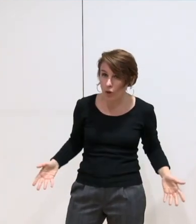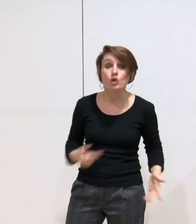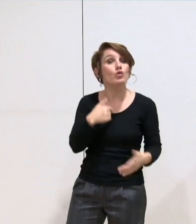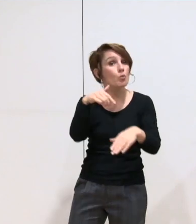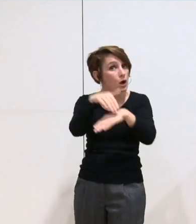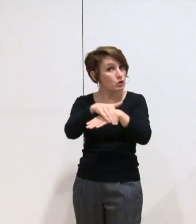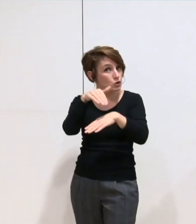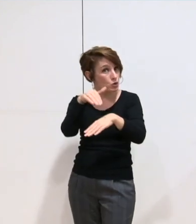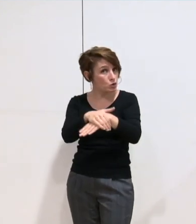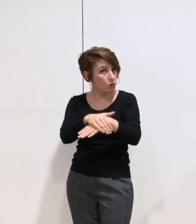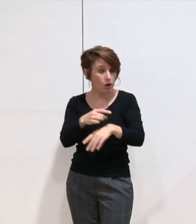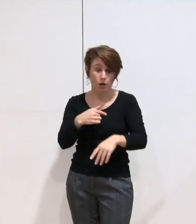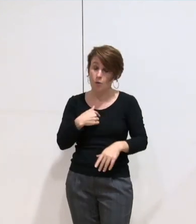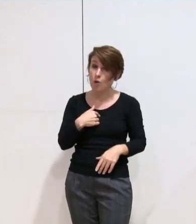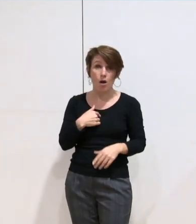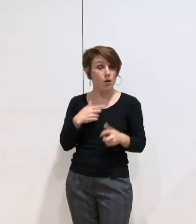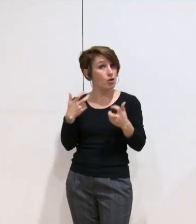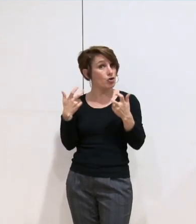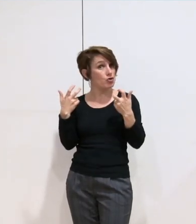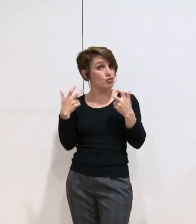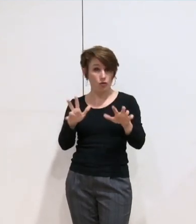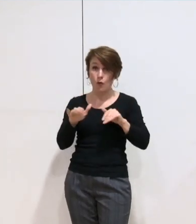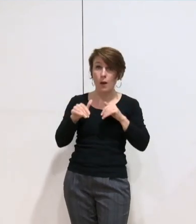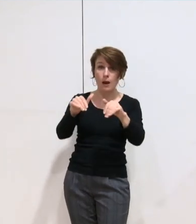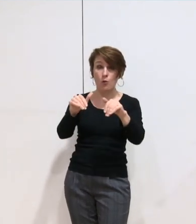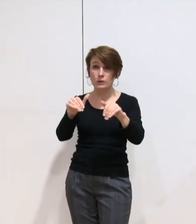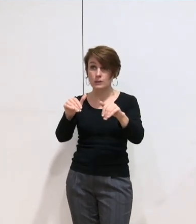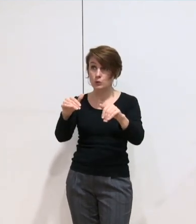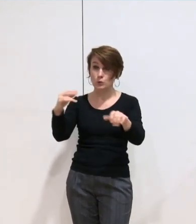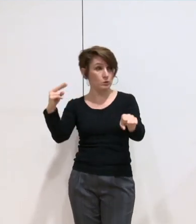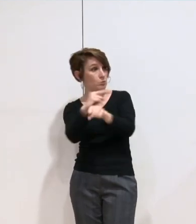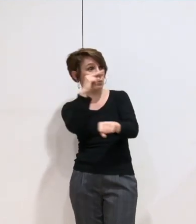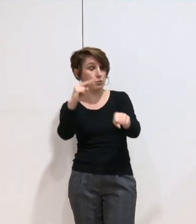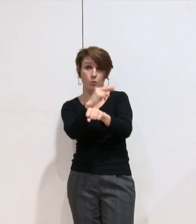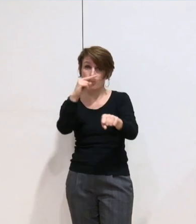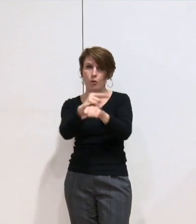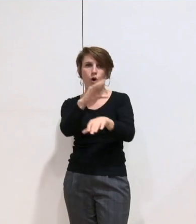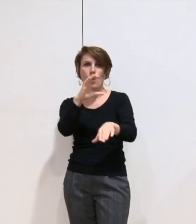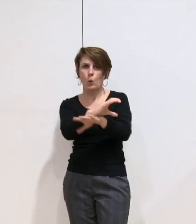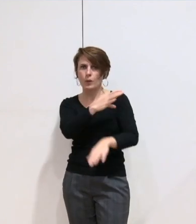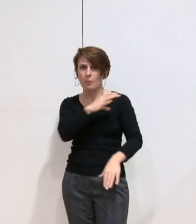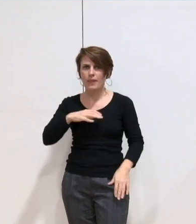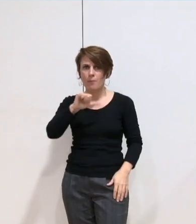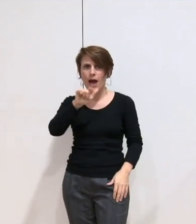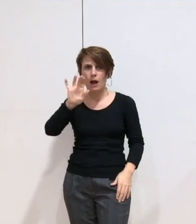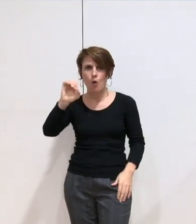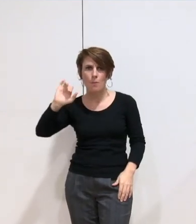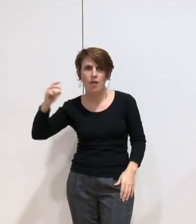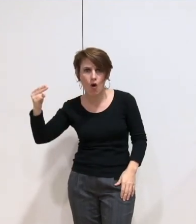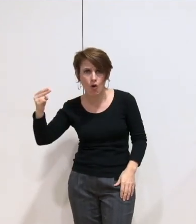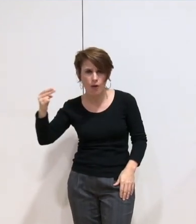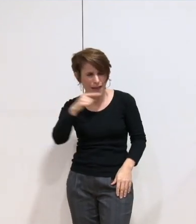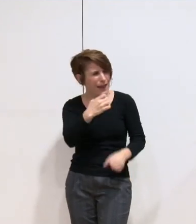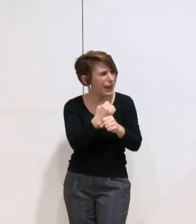soir, laisser continuer le ton qui est adopté à chaque fois qu'Anouche Agobian ou une autre intervient sur le dossier sur lequel